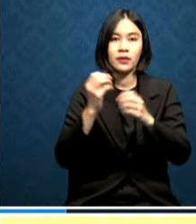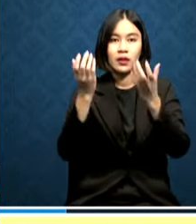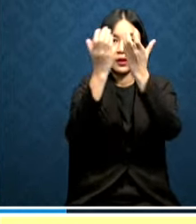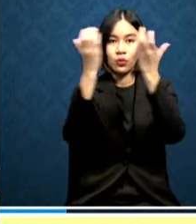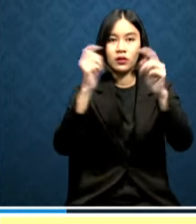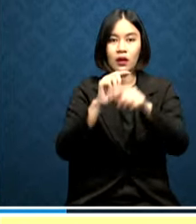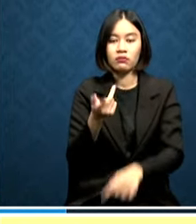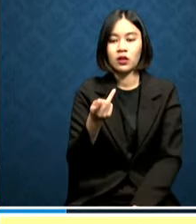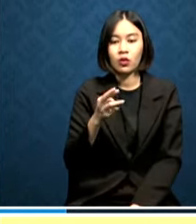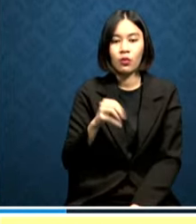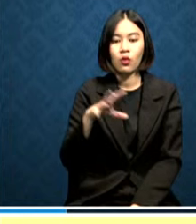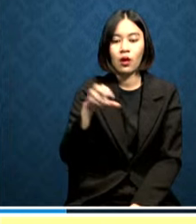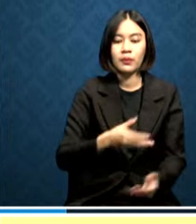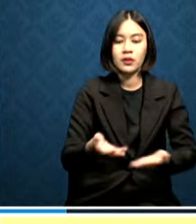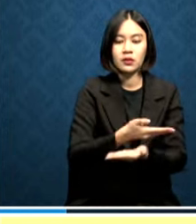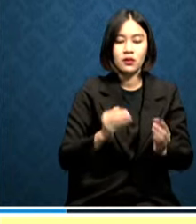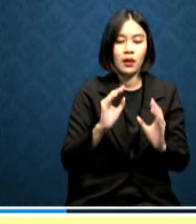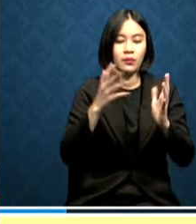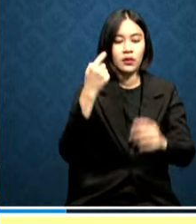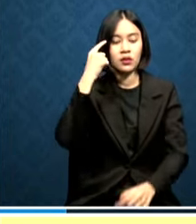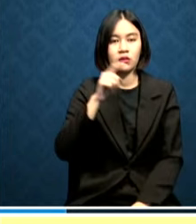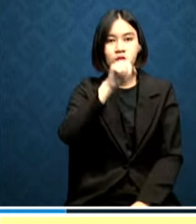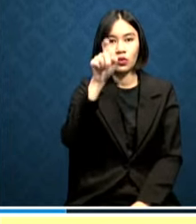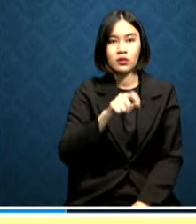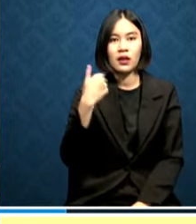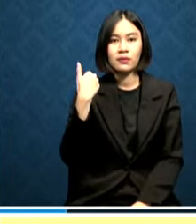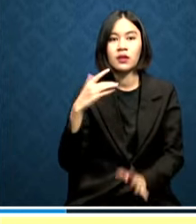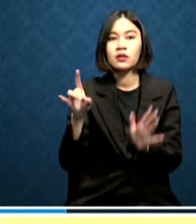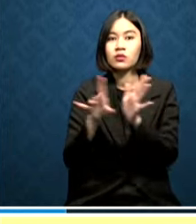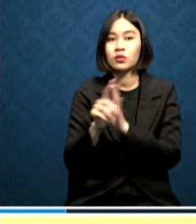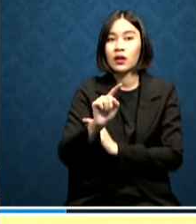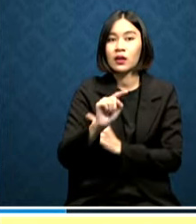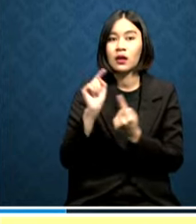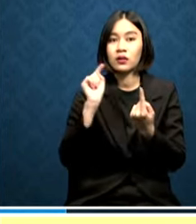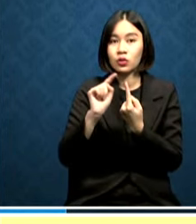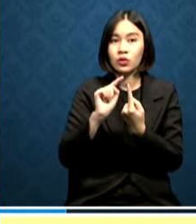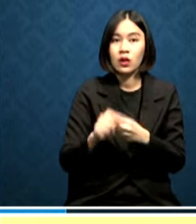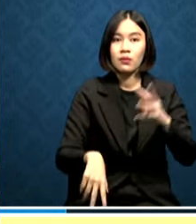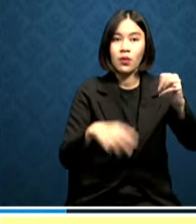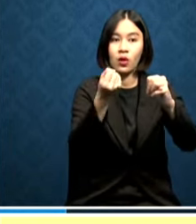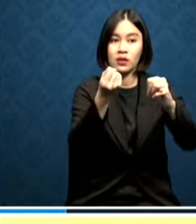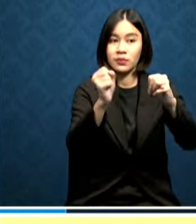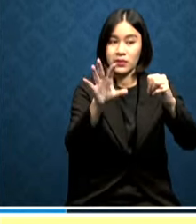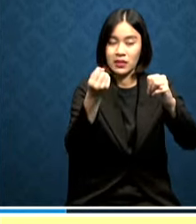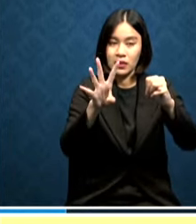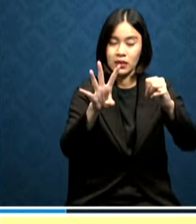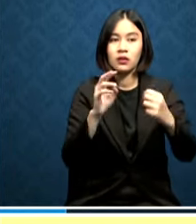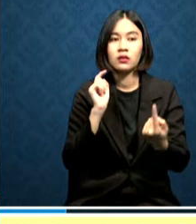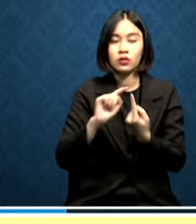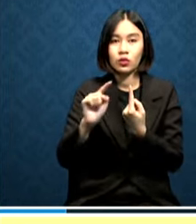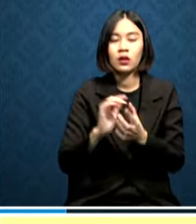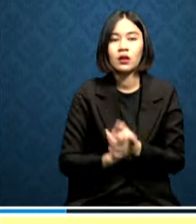าคือครม.เนี่ยไม่เอาไปพิจารณาเลยผมก็เลยสงสัยและข้อสุดท้ายนะครับท่านประธานนะครับเรื่องของข้อมาตราที่14นะครับเรื่องของการ